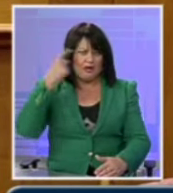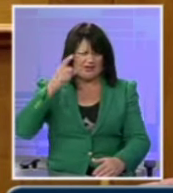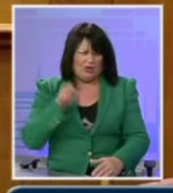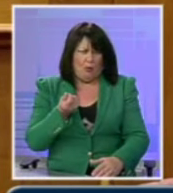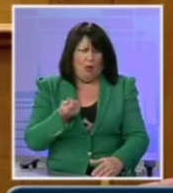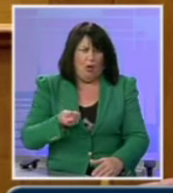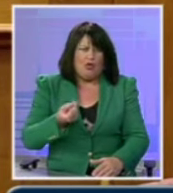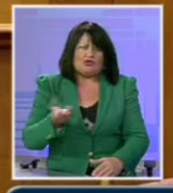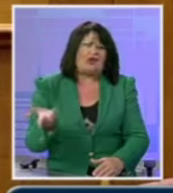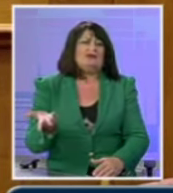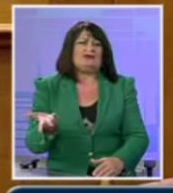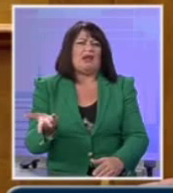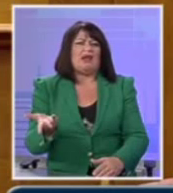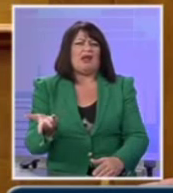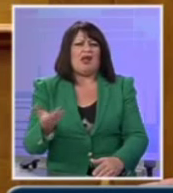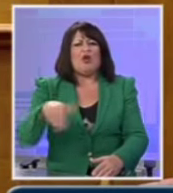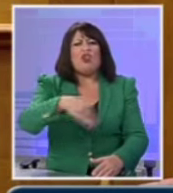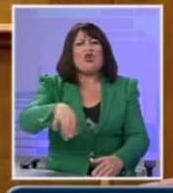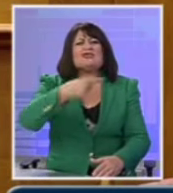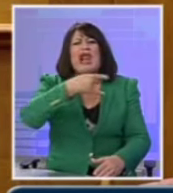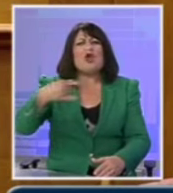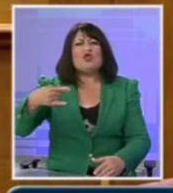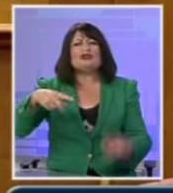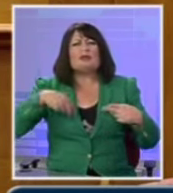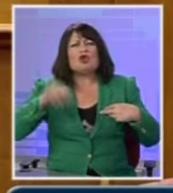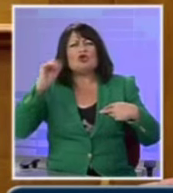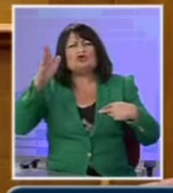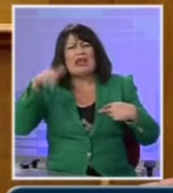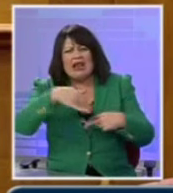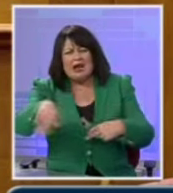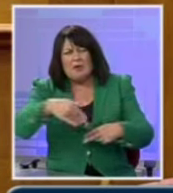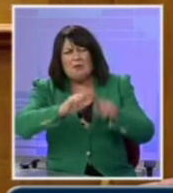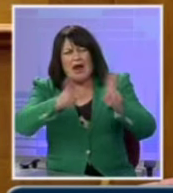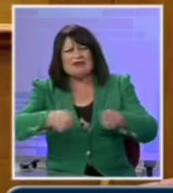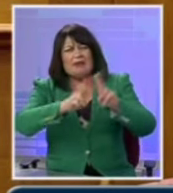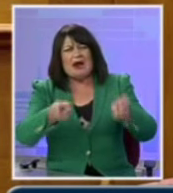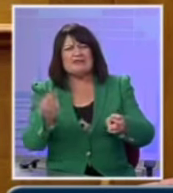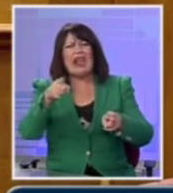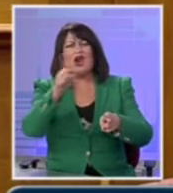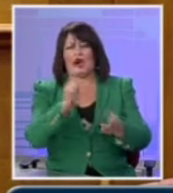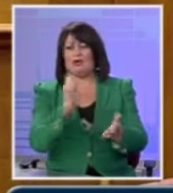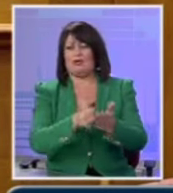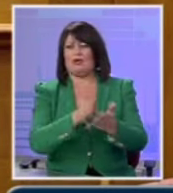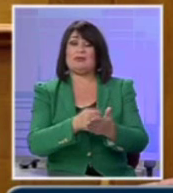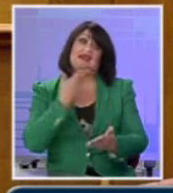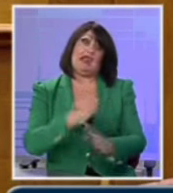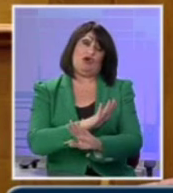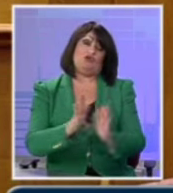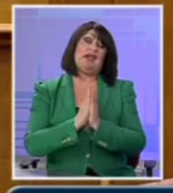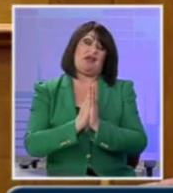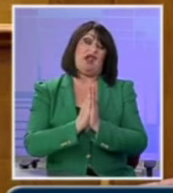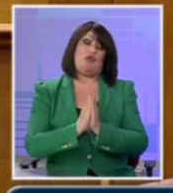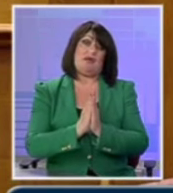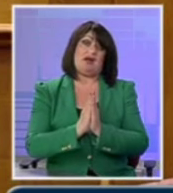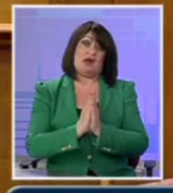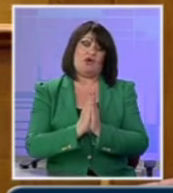πώς γινότανε να πληρώνει το ελληνικό Υπουργείο Εξωτερικών τα μαγαζιά τρίτων. Κύριε Υπουργέ, έχετε τελειώσει.